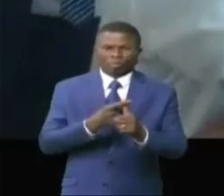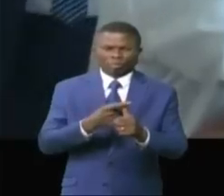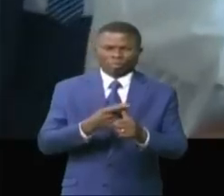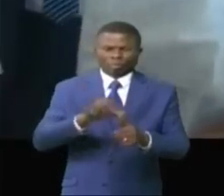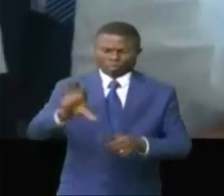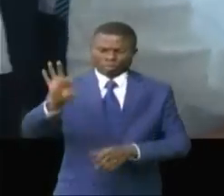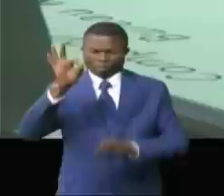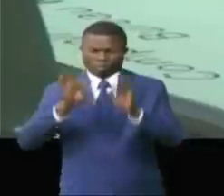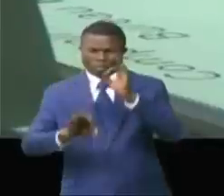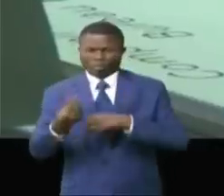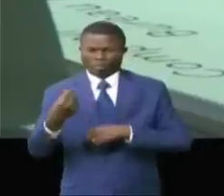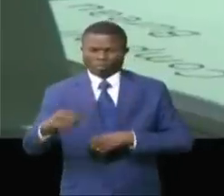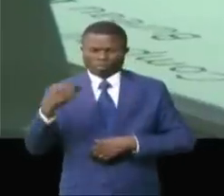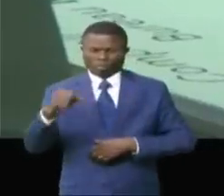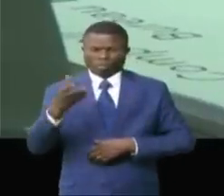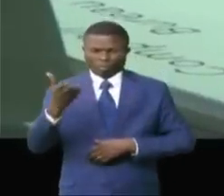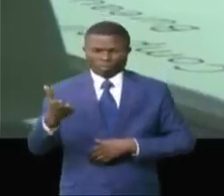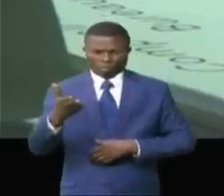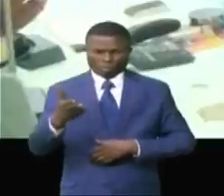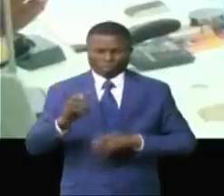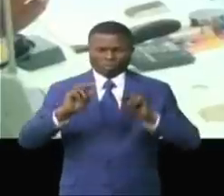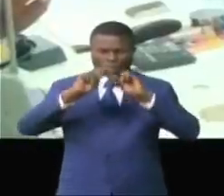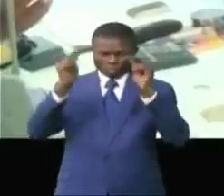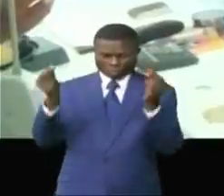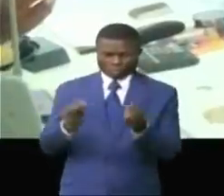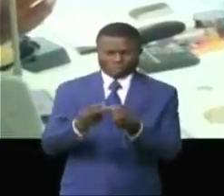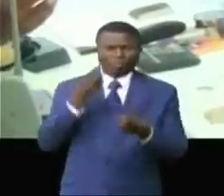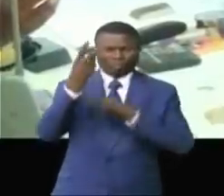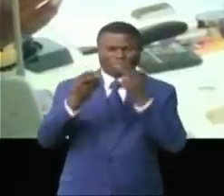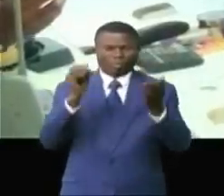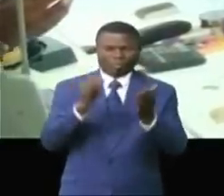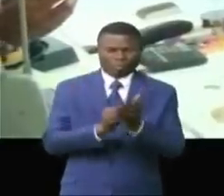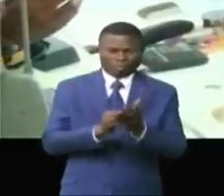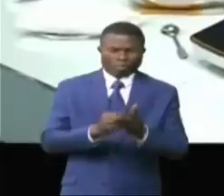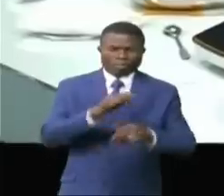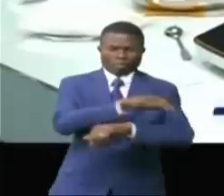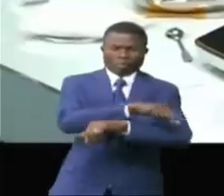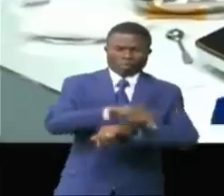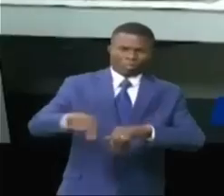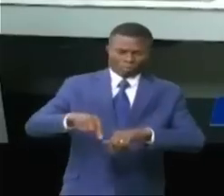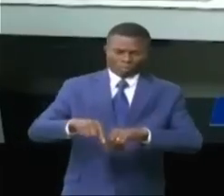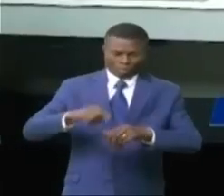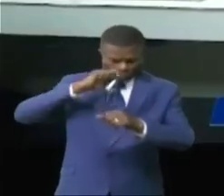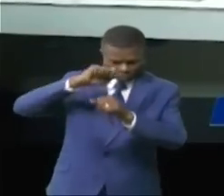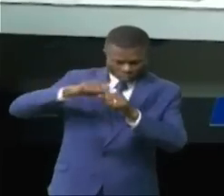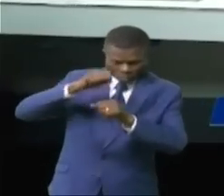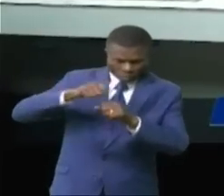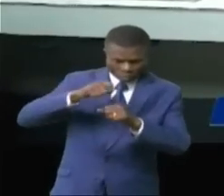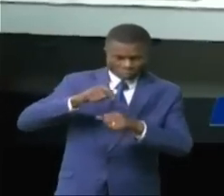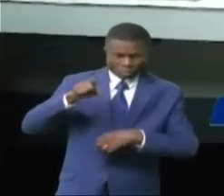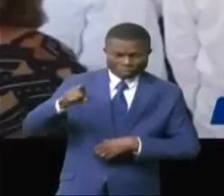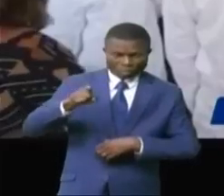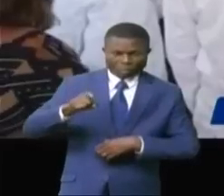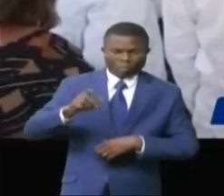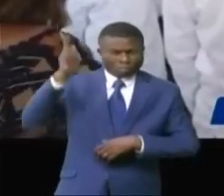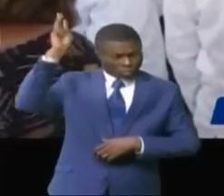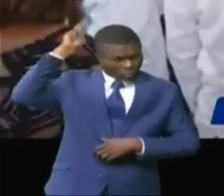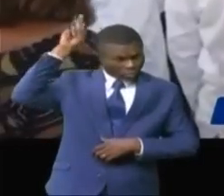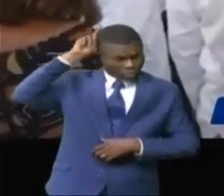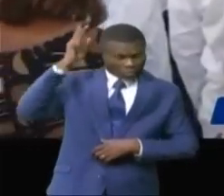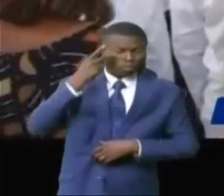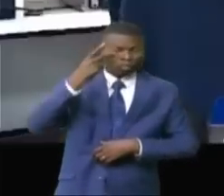triages de matières précieuses. Cette délégation a visité également les installations du laboratoire des Moussompo à Kolwezi par la